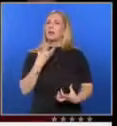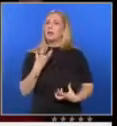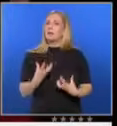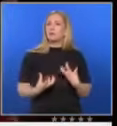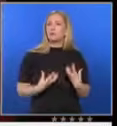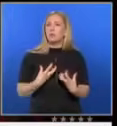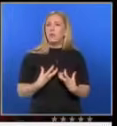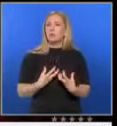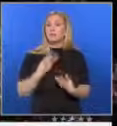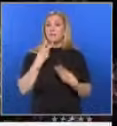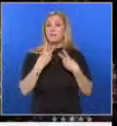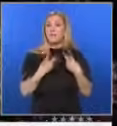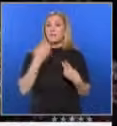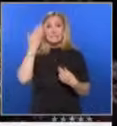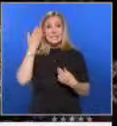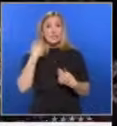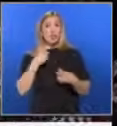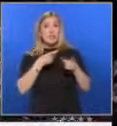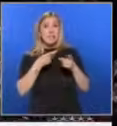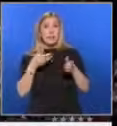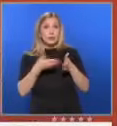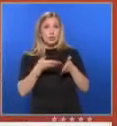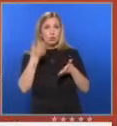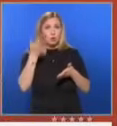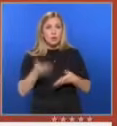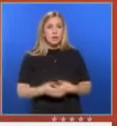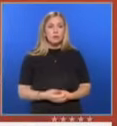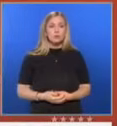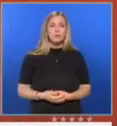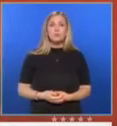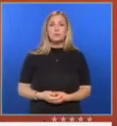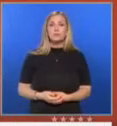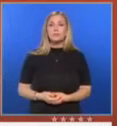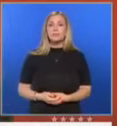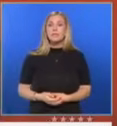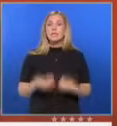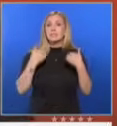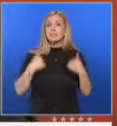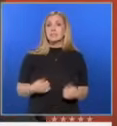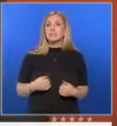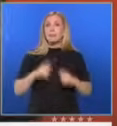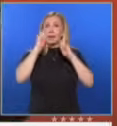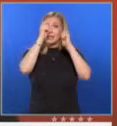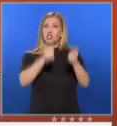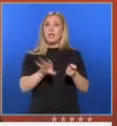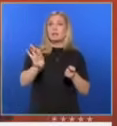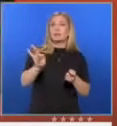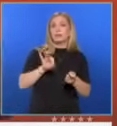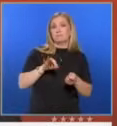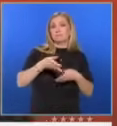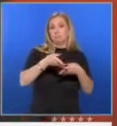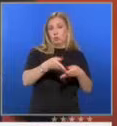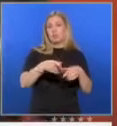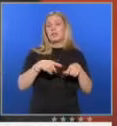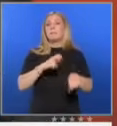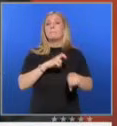Емоционален и извидими следи от стрелбата срещу него. За мен е чест да номинирам Доналд Джей Тръмп